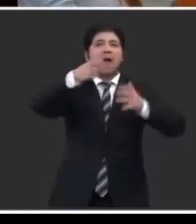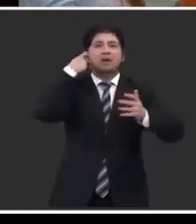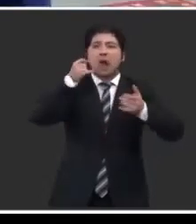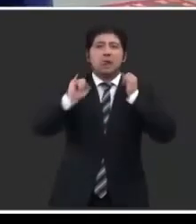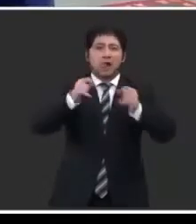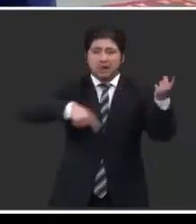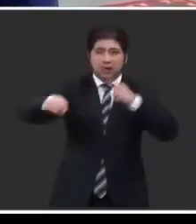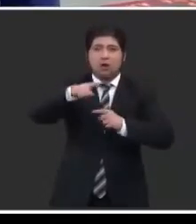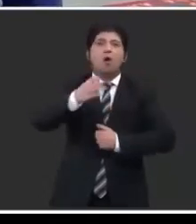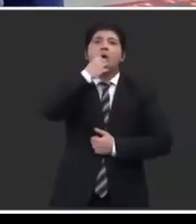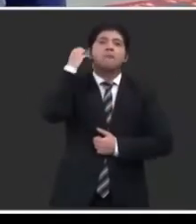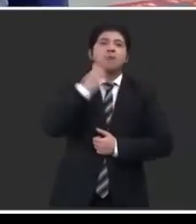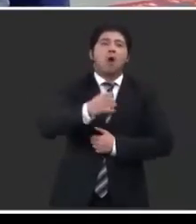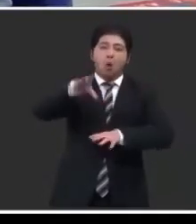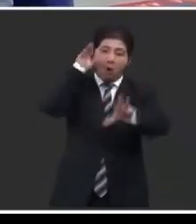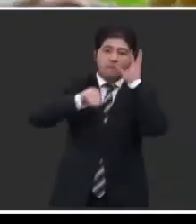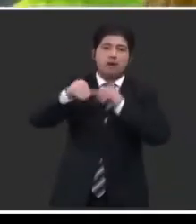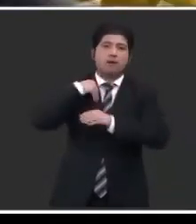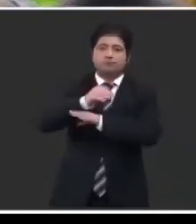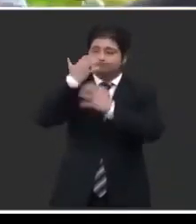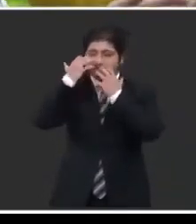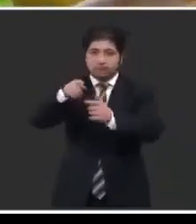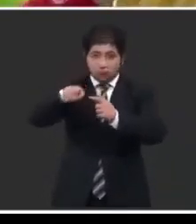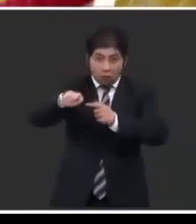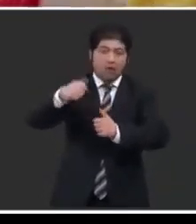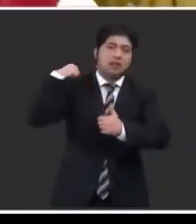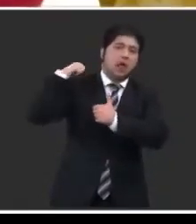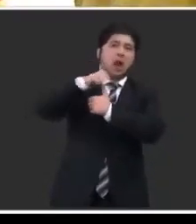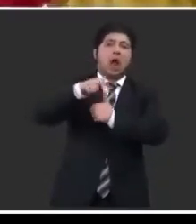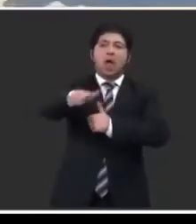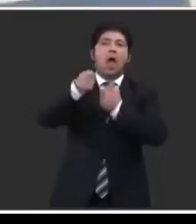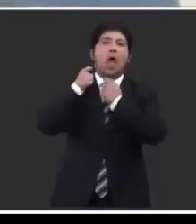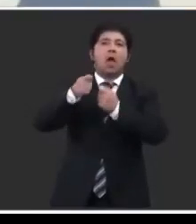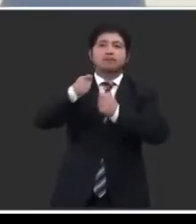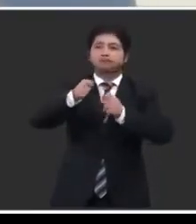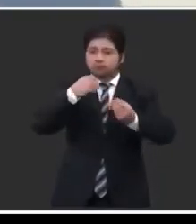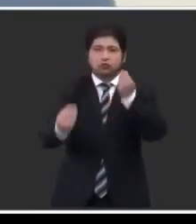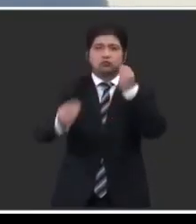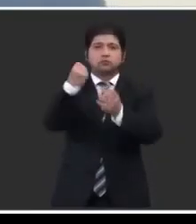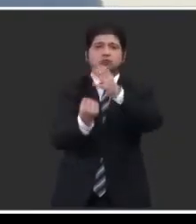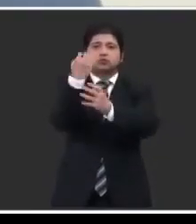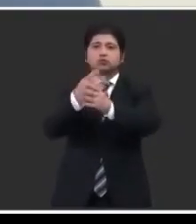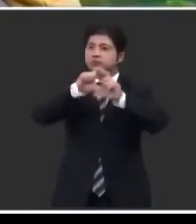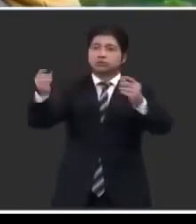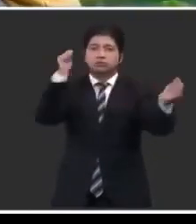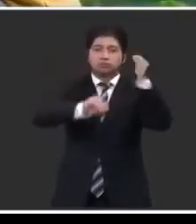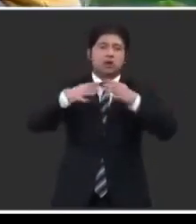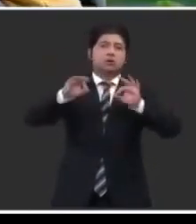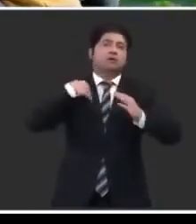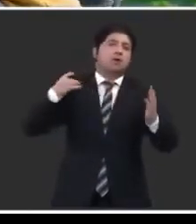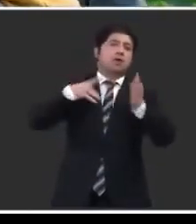Hayat Boyu Öğrenme yaklaşımıyla yeniden aktif eğitim birimleri haline getirmeyi hedefliyoruz